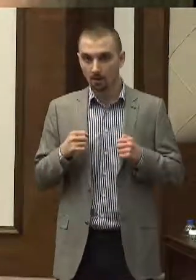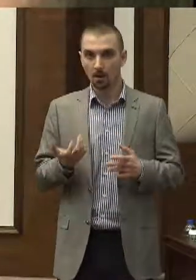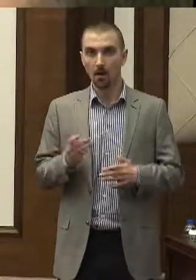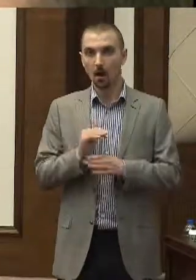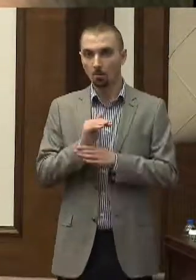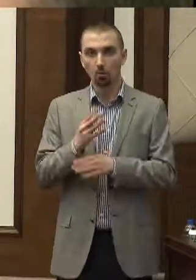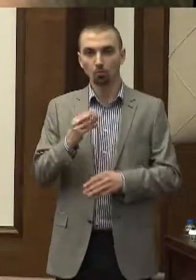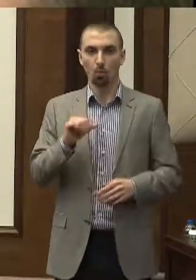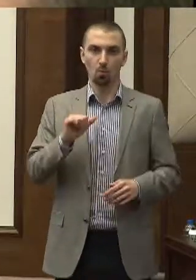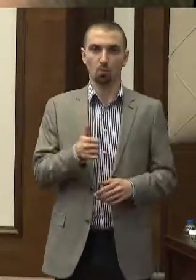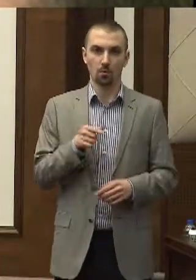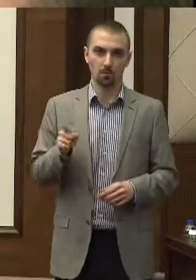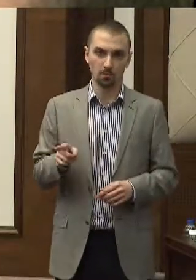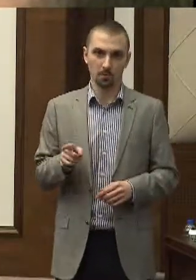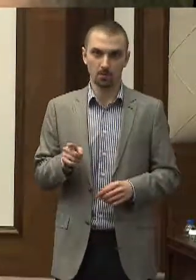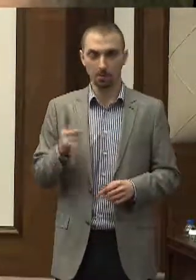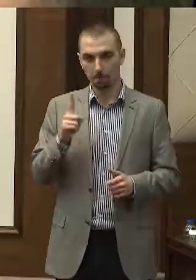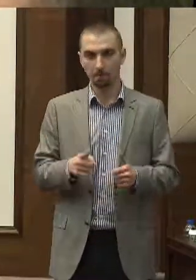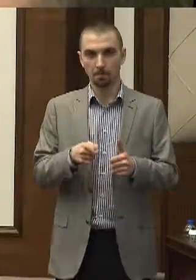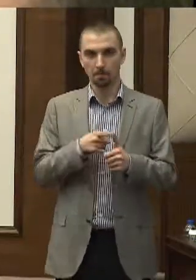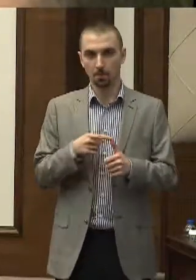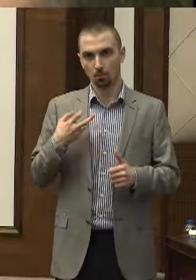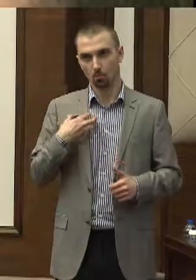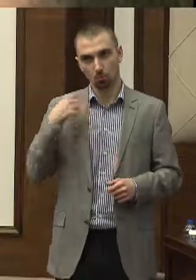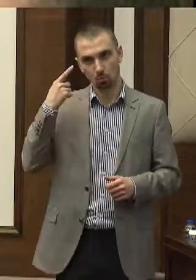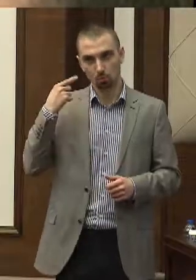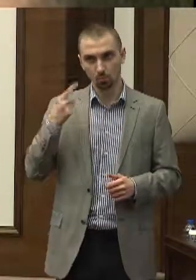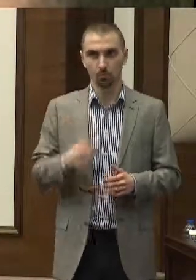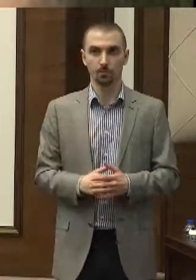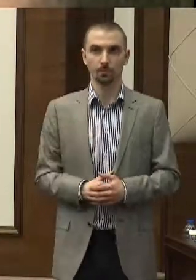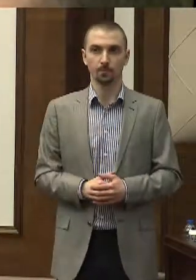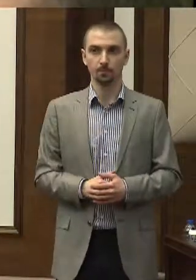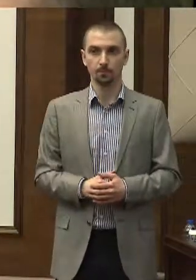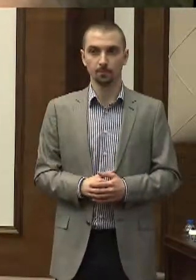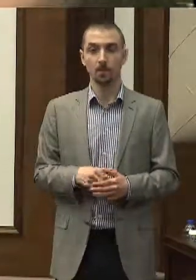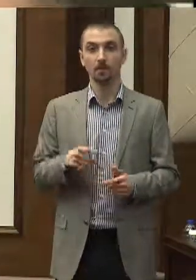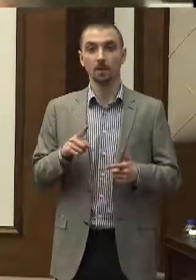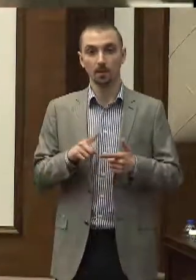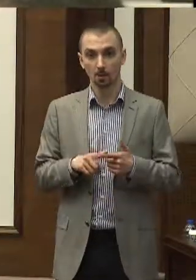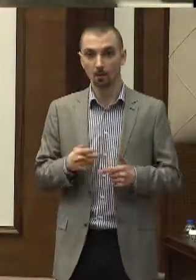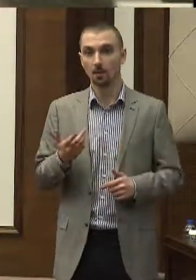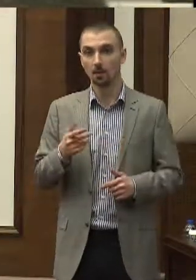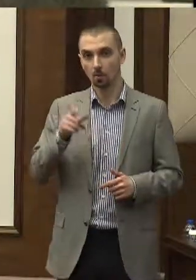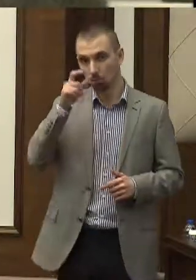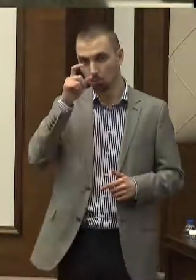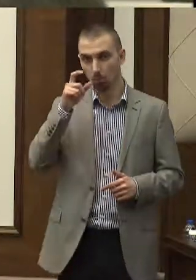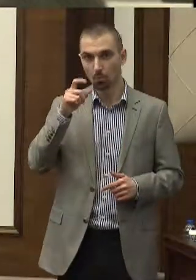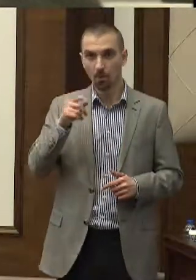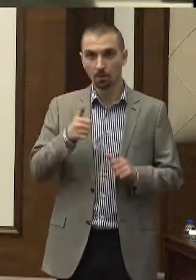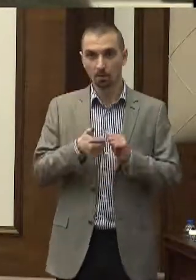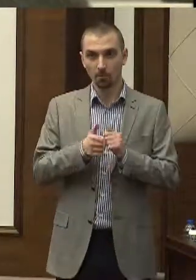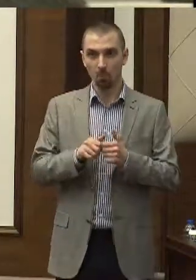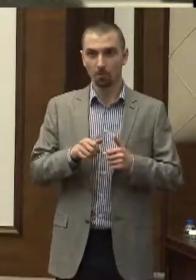hayatından önemli hiçbir şey olamaz diye düşünüyorum. Ayrıca tüm takım ve sporcularına